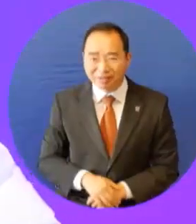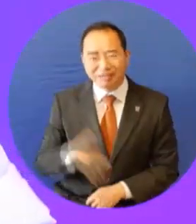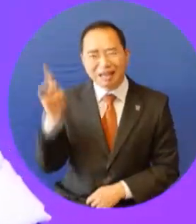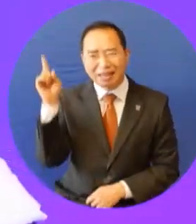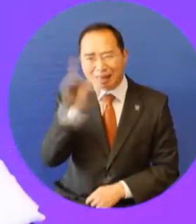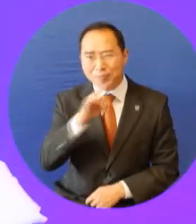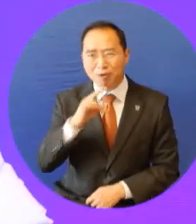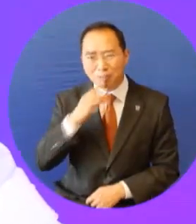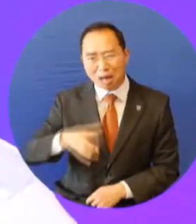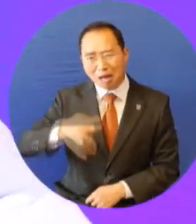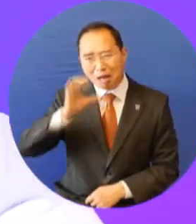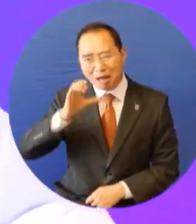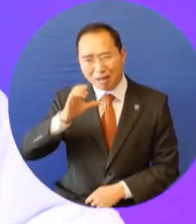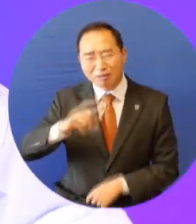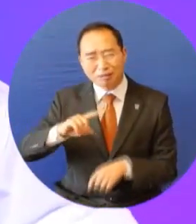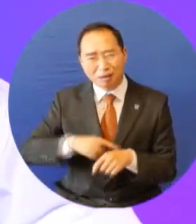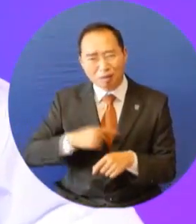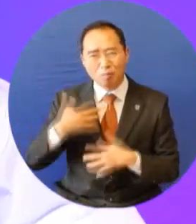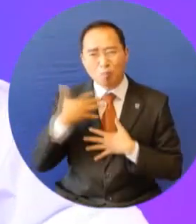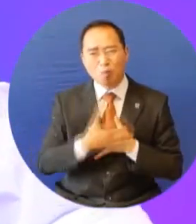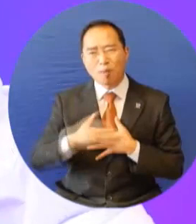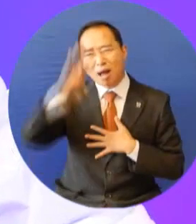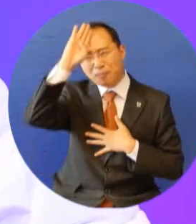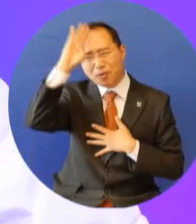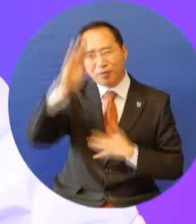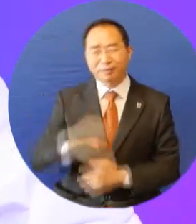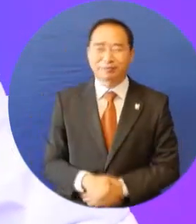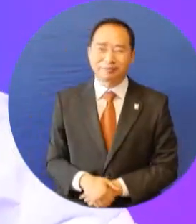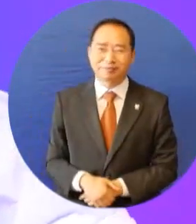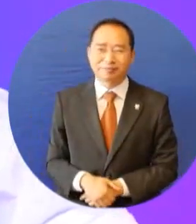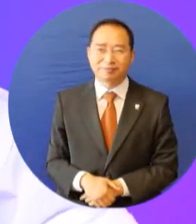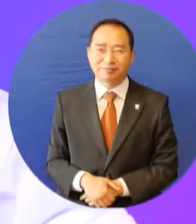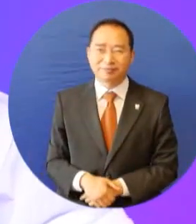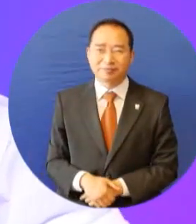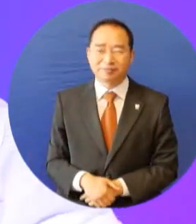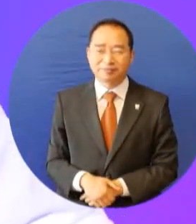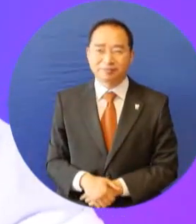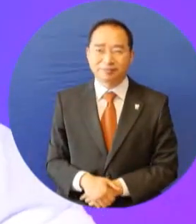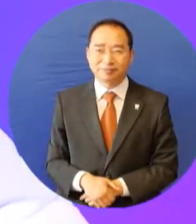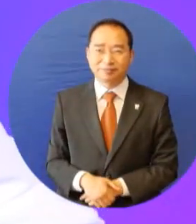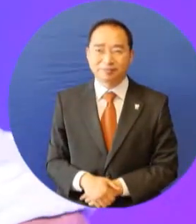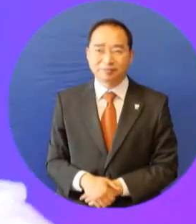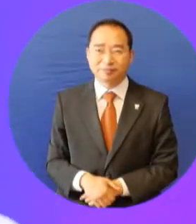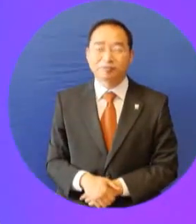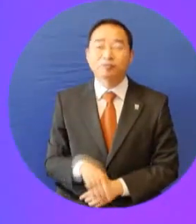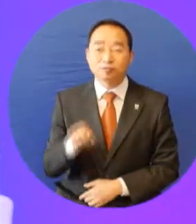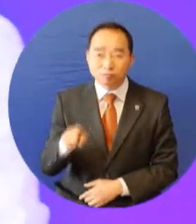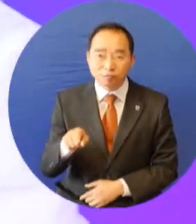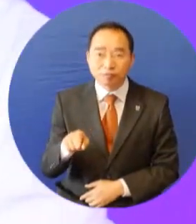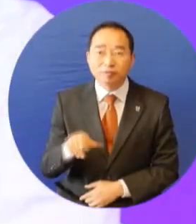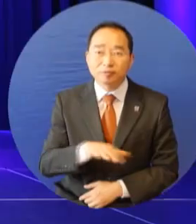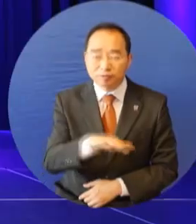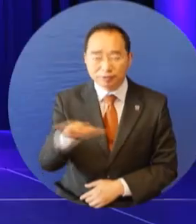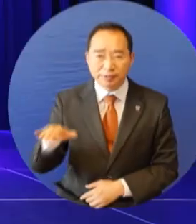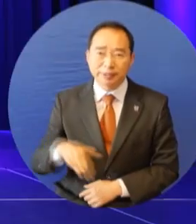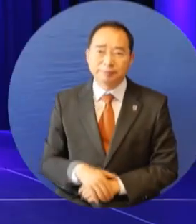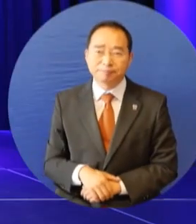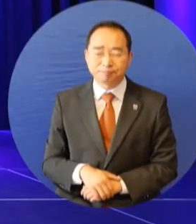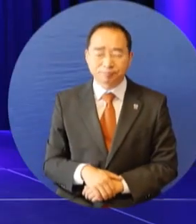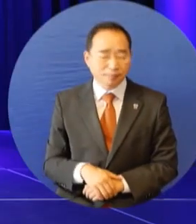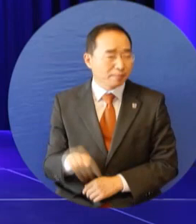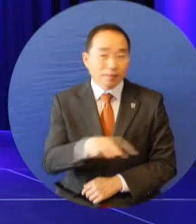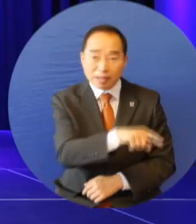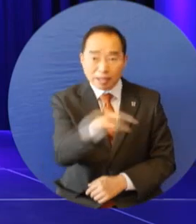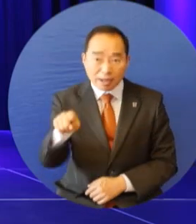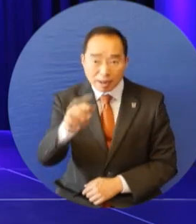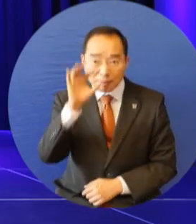커피와 음료수예요. 이게 나쁜 거면 골라가지고 마시는 거예요. 아플 수밖에 없어요. 그래서 이런 것들은 정말